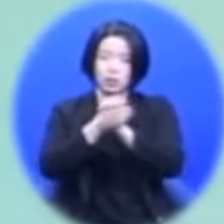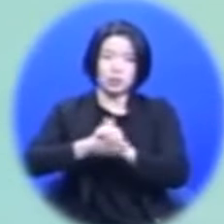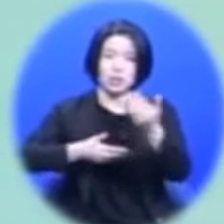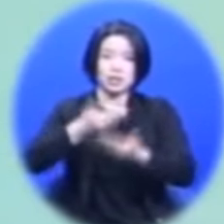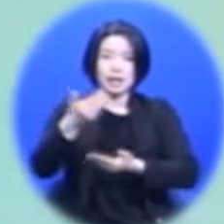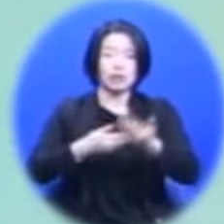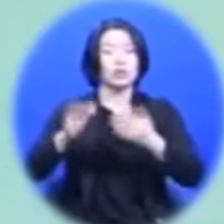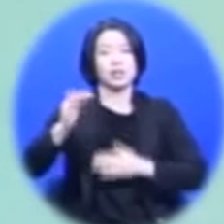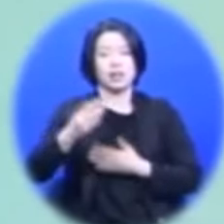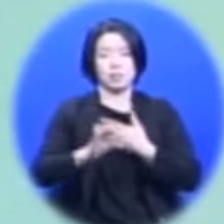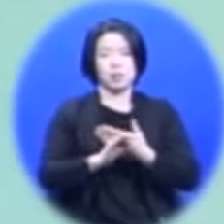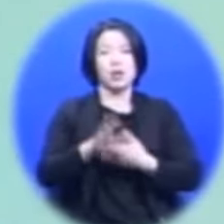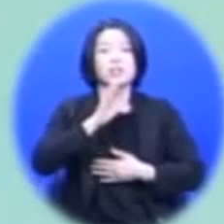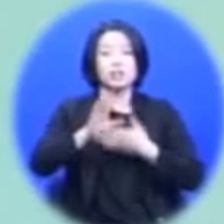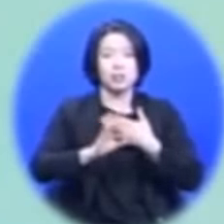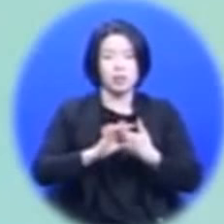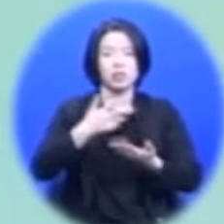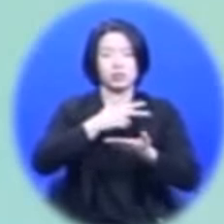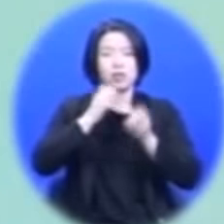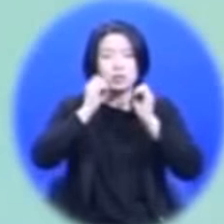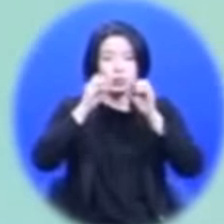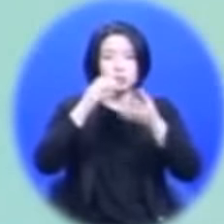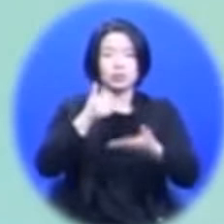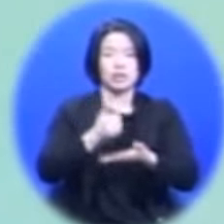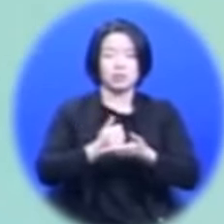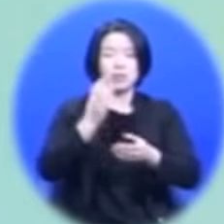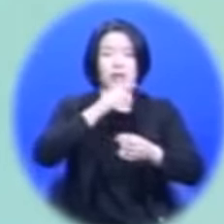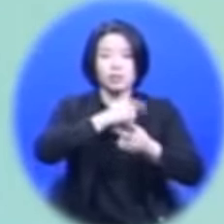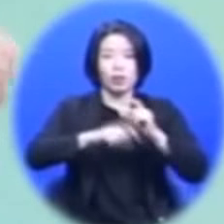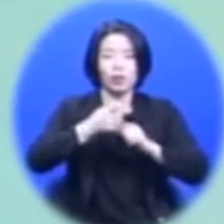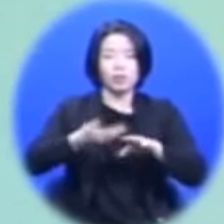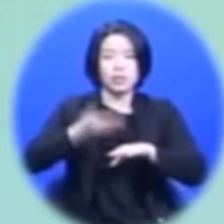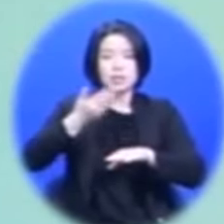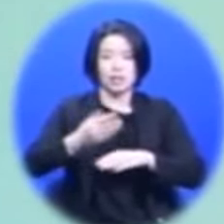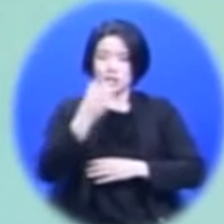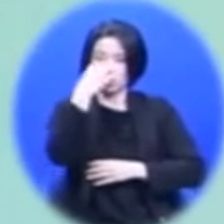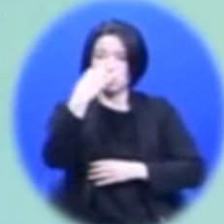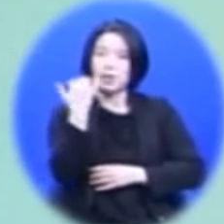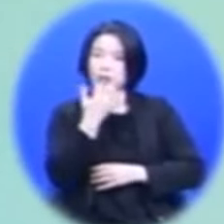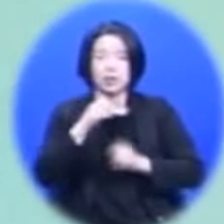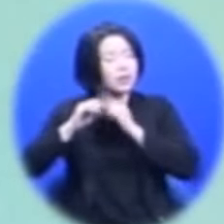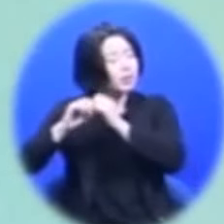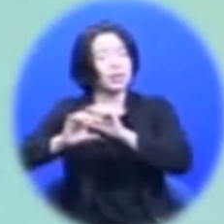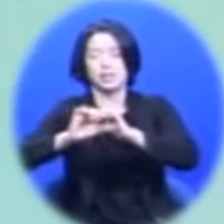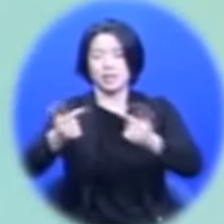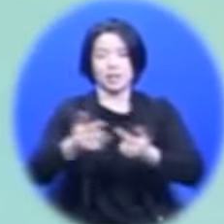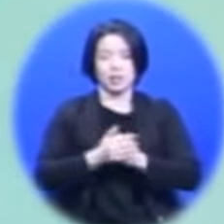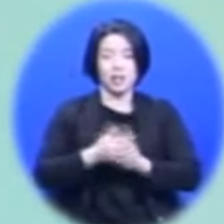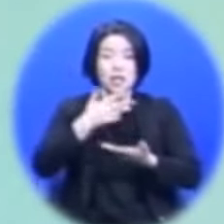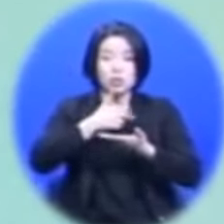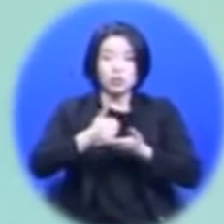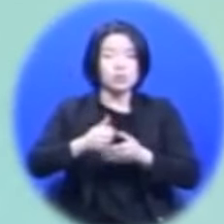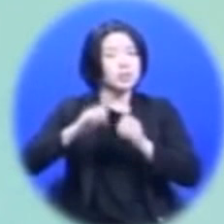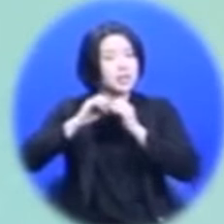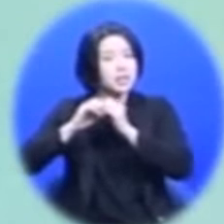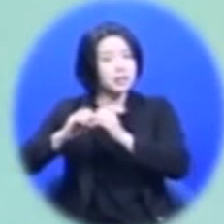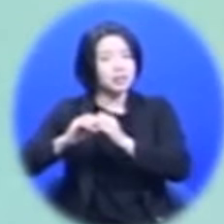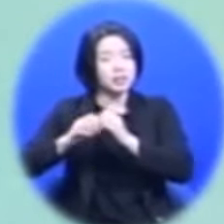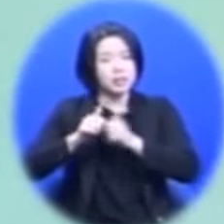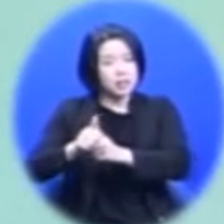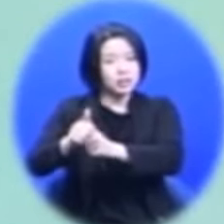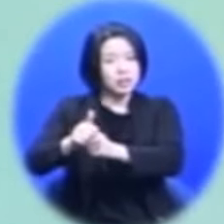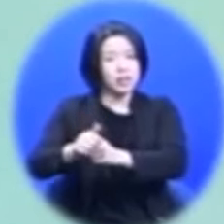되면 그러면 전도사님은 더 이상 교만과 음란에 끌려가지 않게 됩니다. 주님이 이끄시는 대로 가게